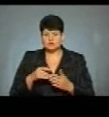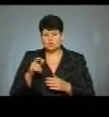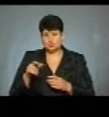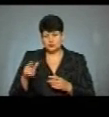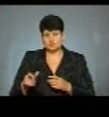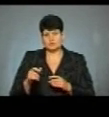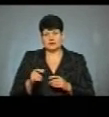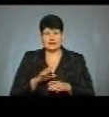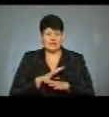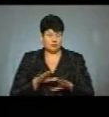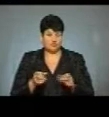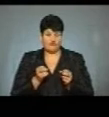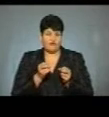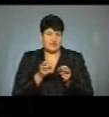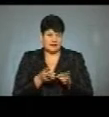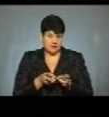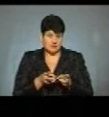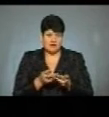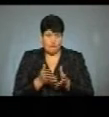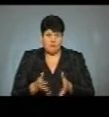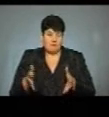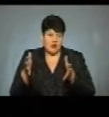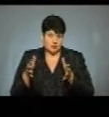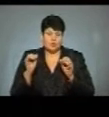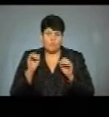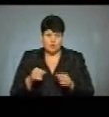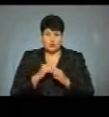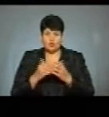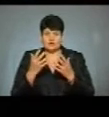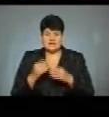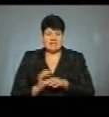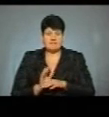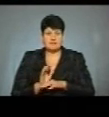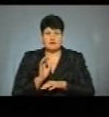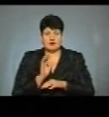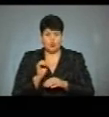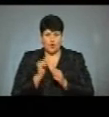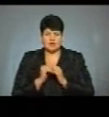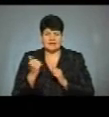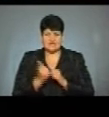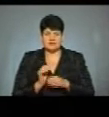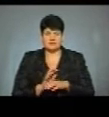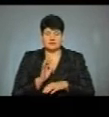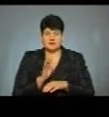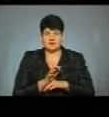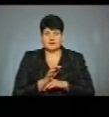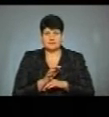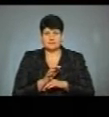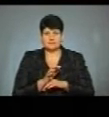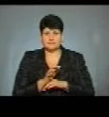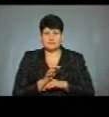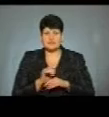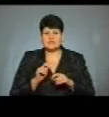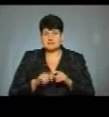деякі люди не будуть викидати в ці баки, то можна кожен день кожен тиждень відправляти